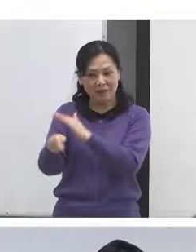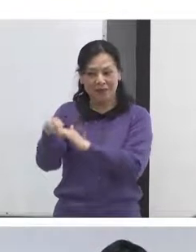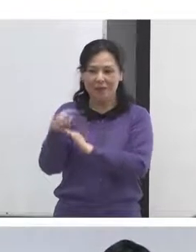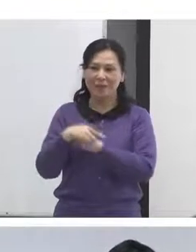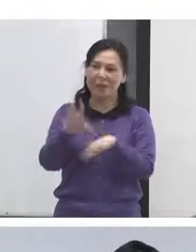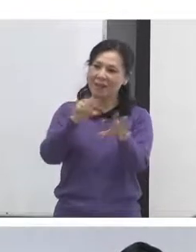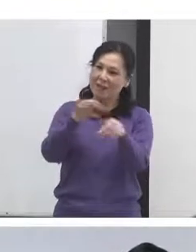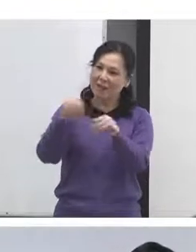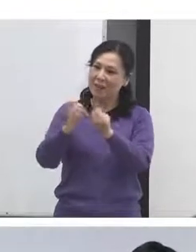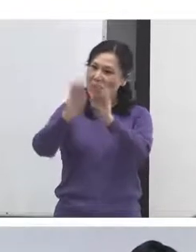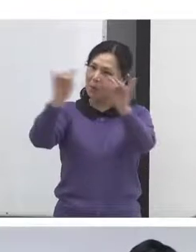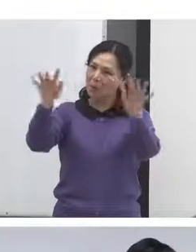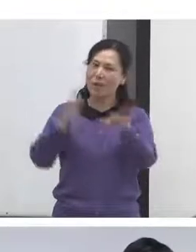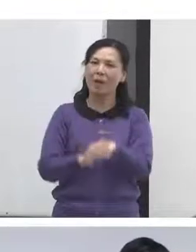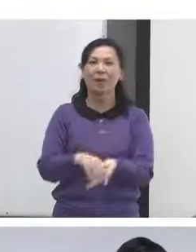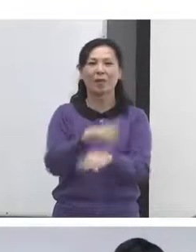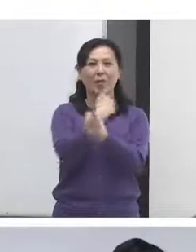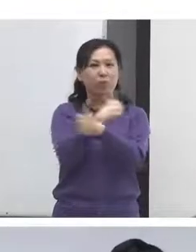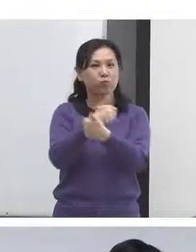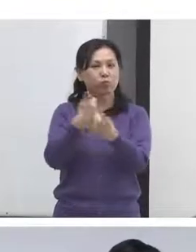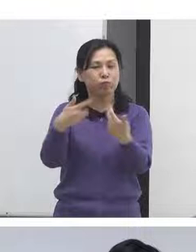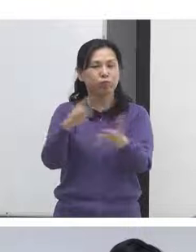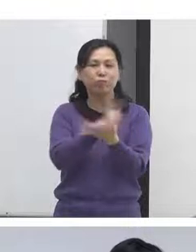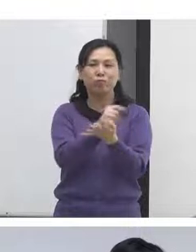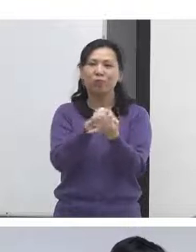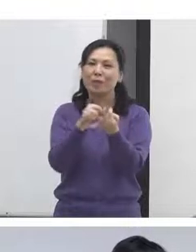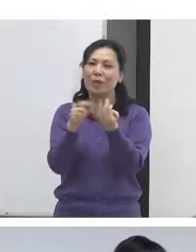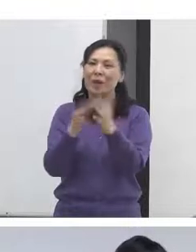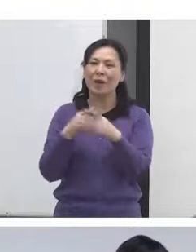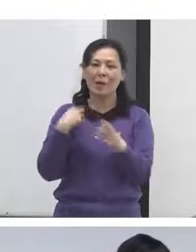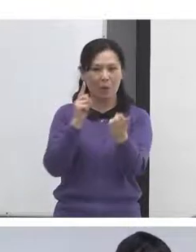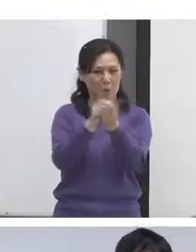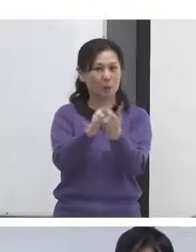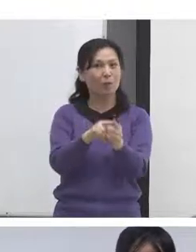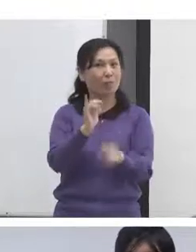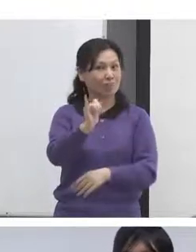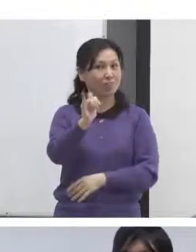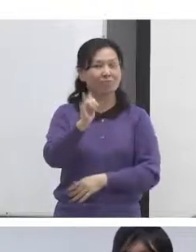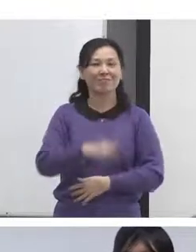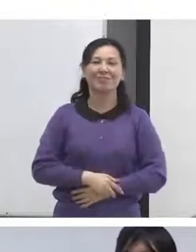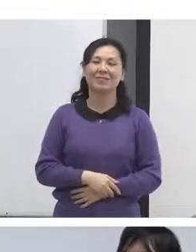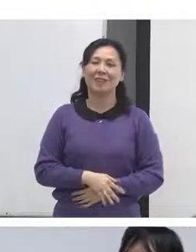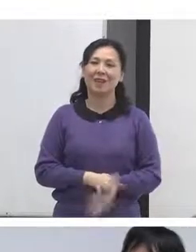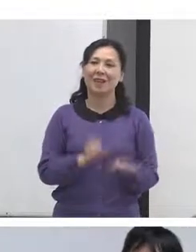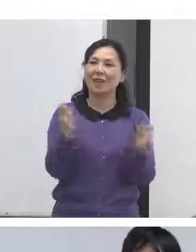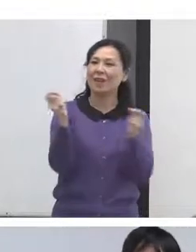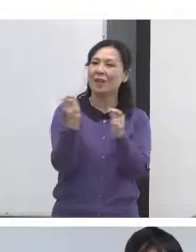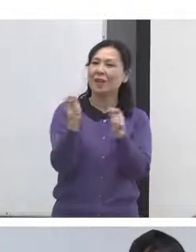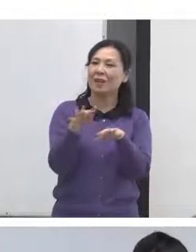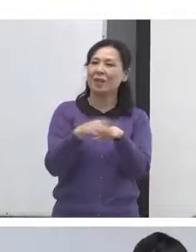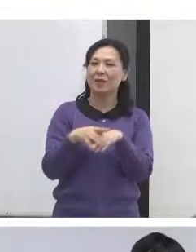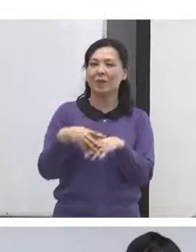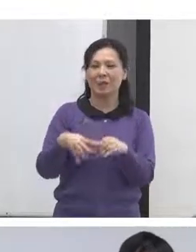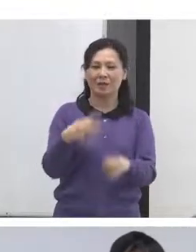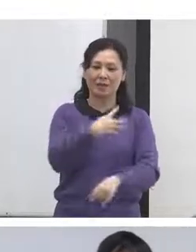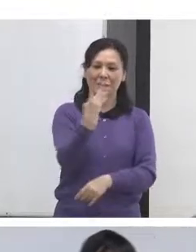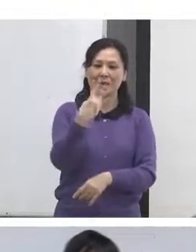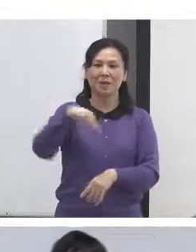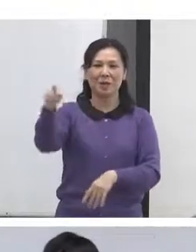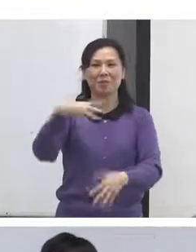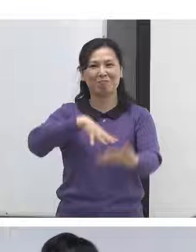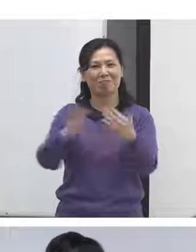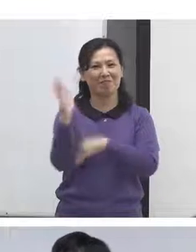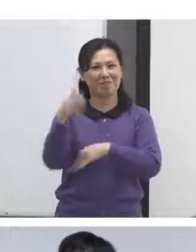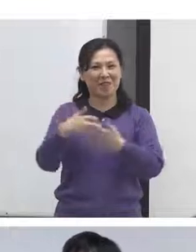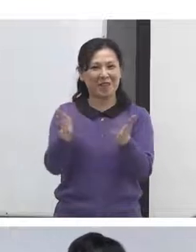的宣传或者一些经历，那其实我觉得有面对到一些蛮不错的事情。不过刚好这礼拜礼拜四我去内政部开个会议，让我有点不爽，